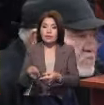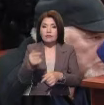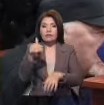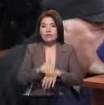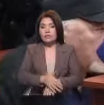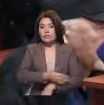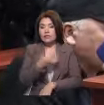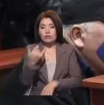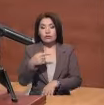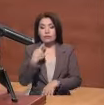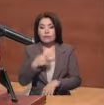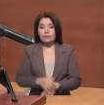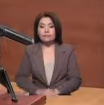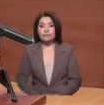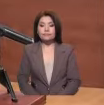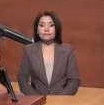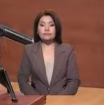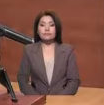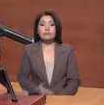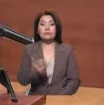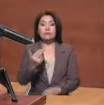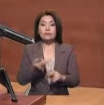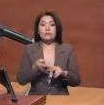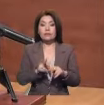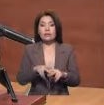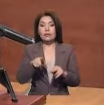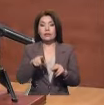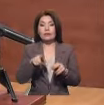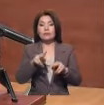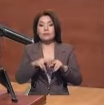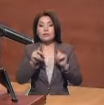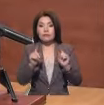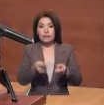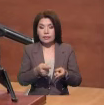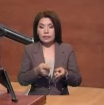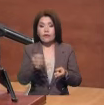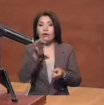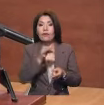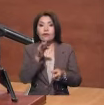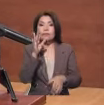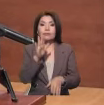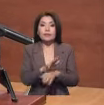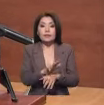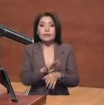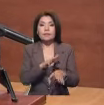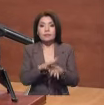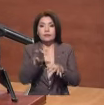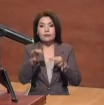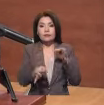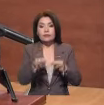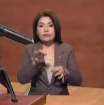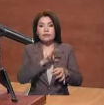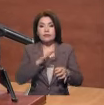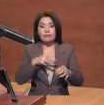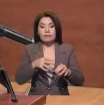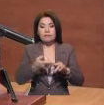екенін жеткізді. Судан бола установлена мера пресечения содержания под стражей. Қамауға алу туралы бұлтартпау шарасын сот бекіткен болатын.